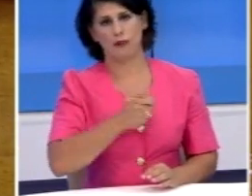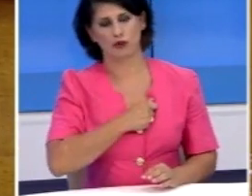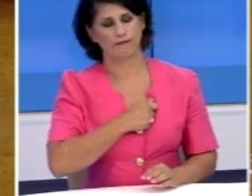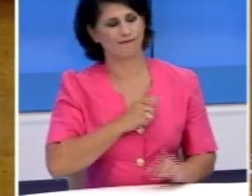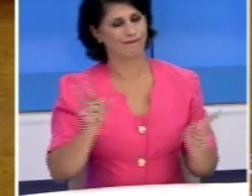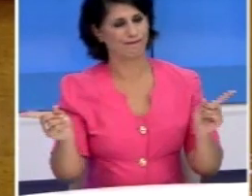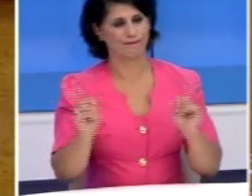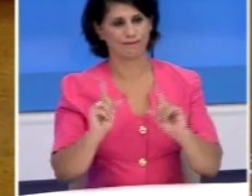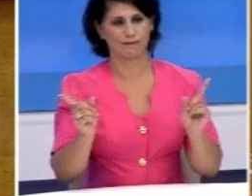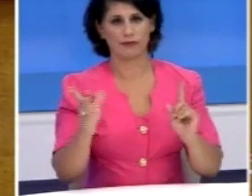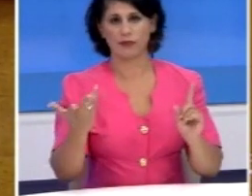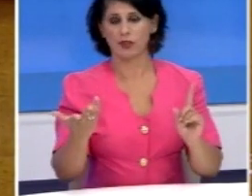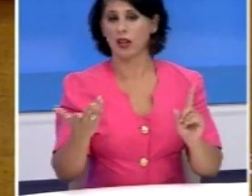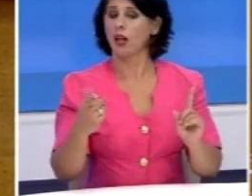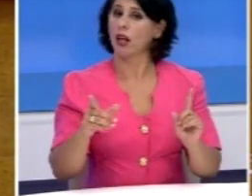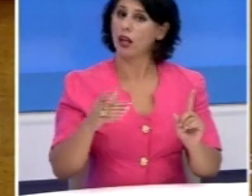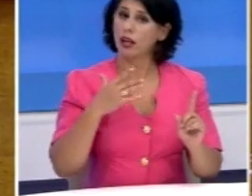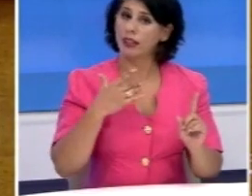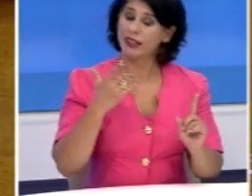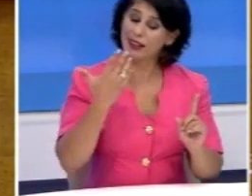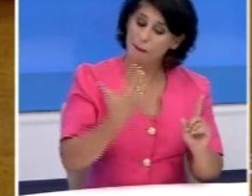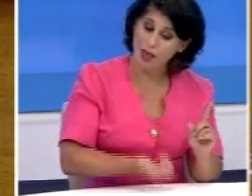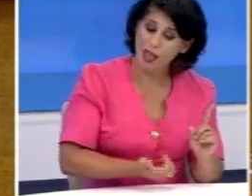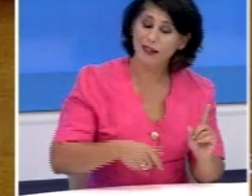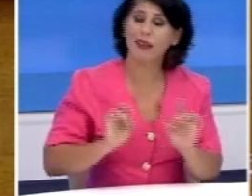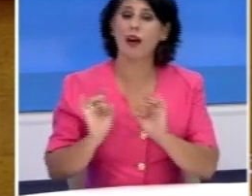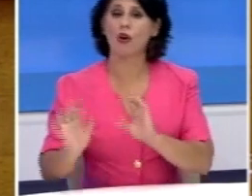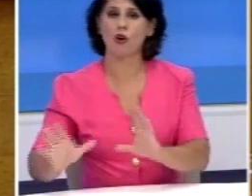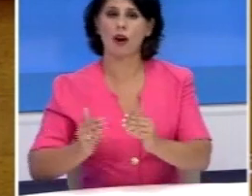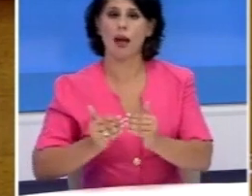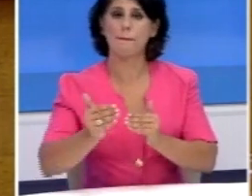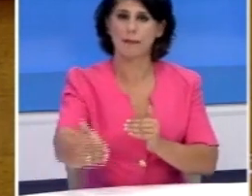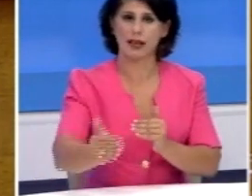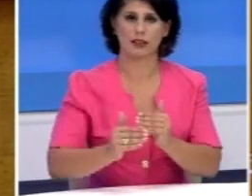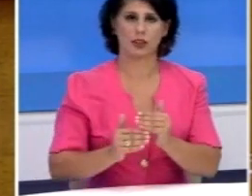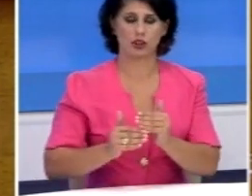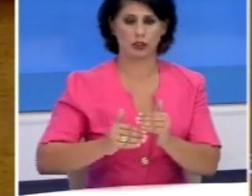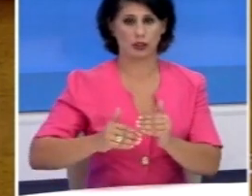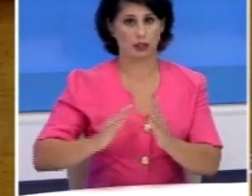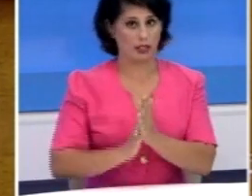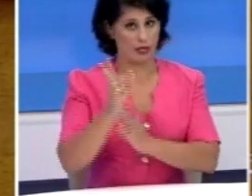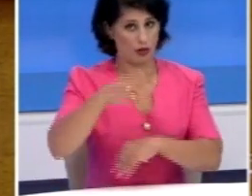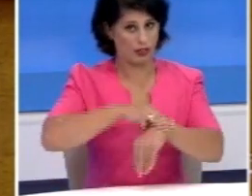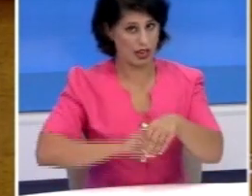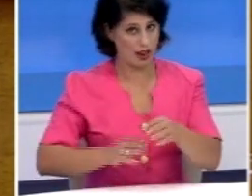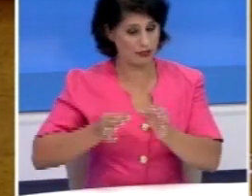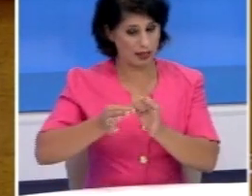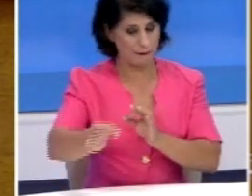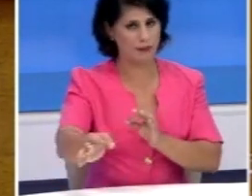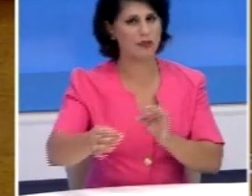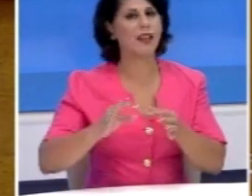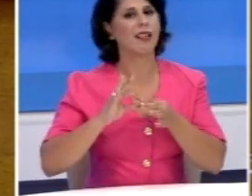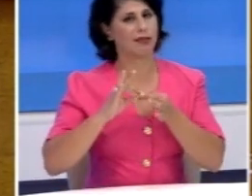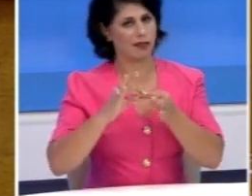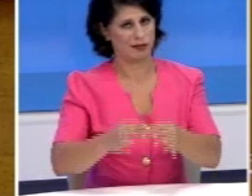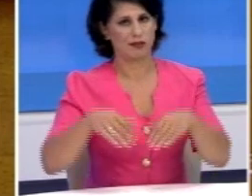εμπιστοσύνη. Αφού και με και χωρίς επέκταση της αιγυαλίτιδας ζώνης στα 12 ναυτικά μίλια θα συνεχίζετε